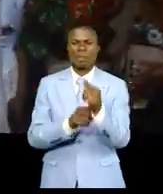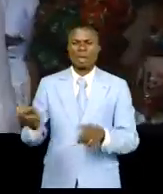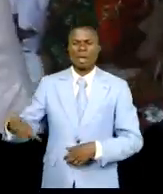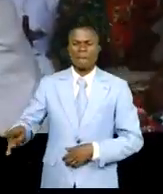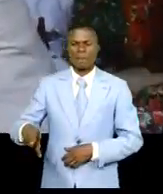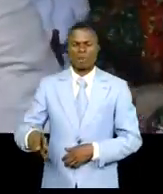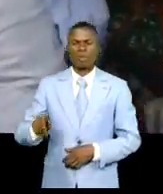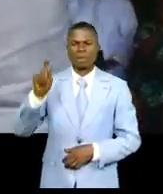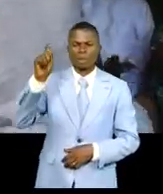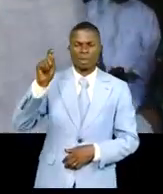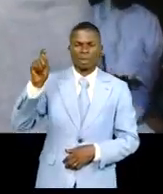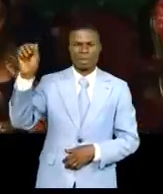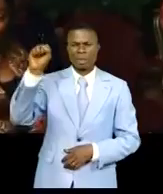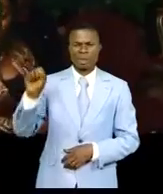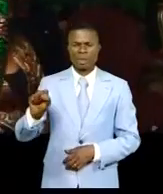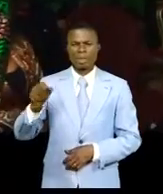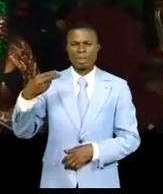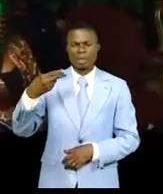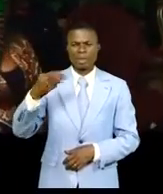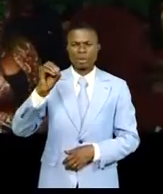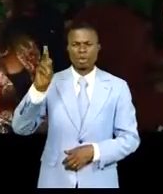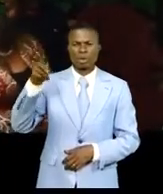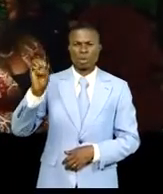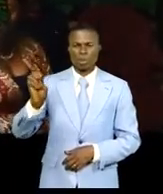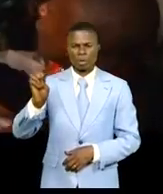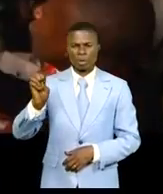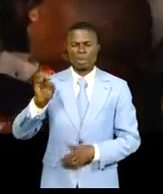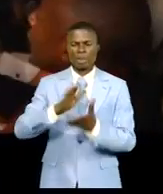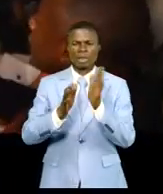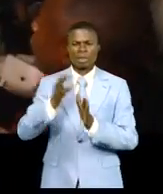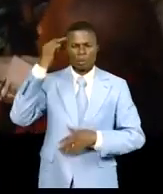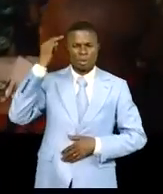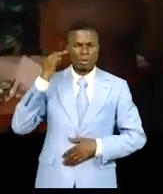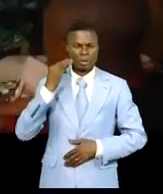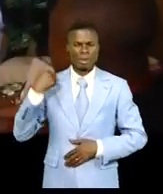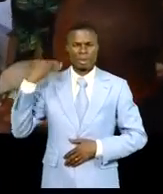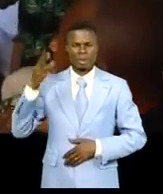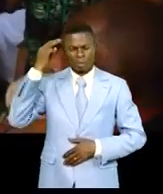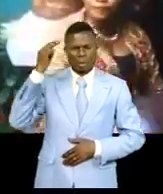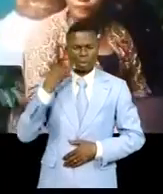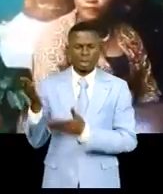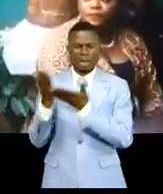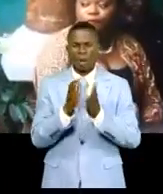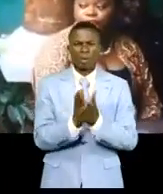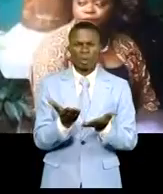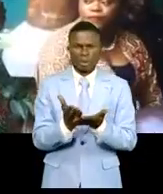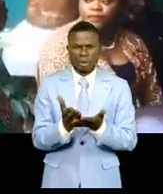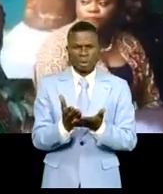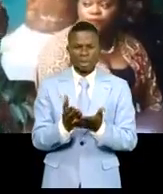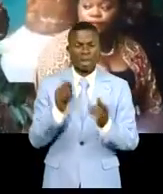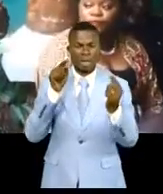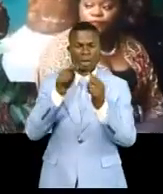La nomination de la princesse Adel Kaïnda Maïna à la haute fonction de ministre d'État, ministre du portefeuille, est un motif